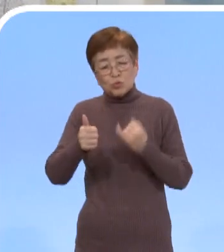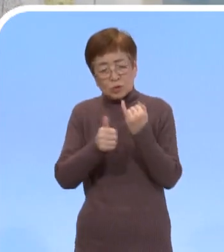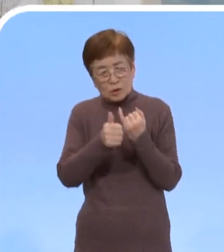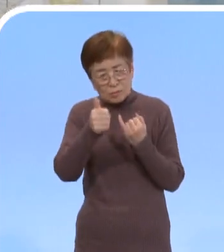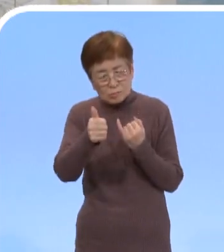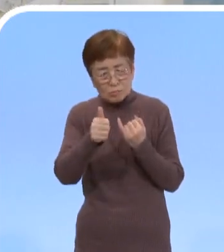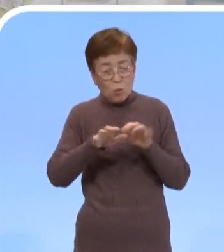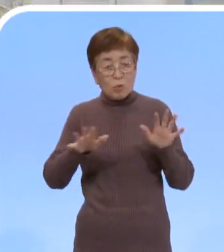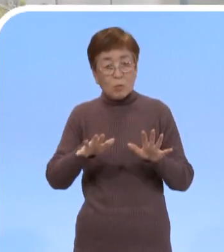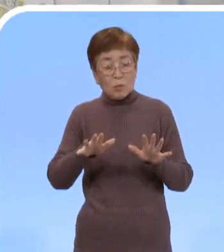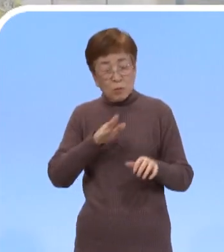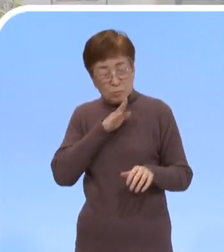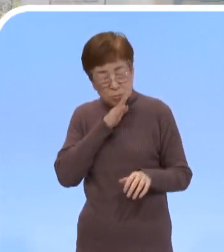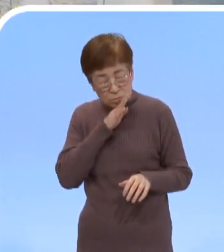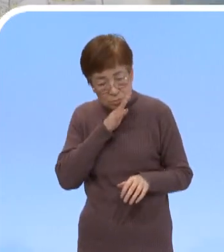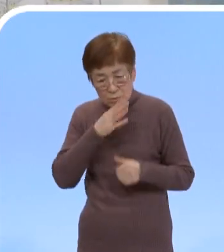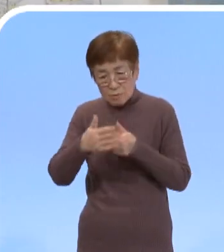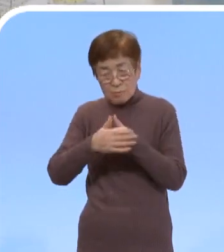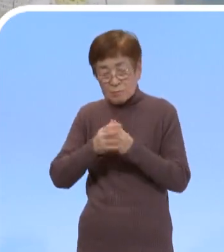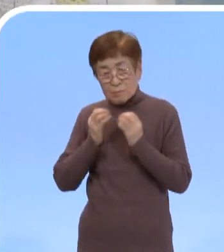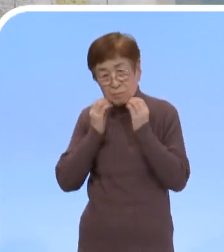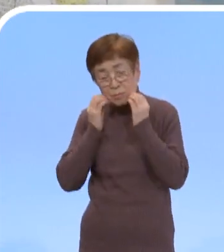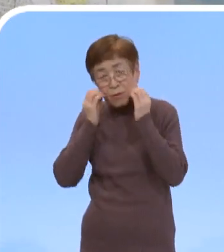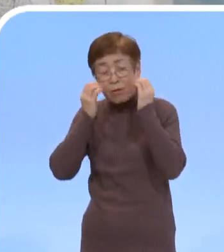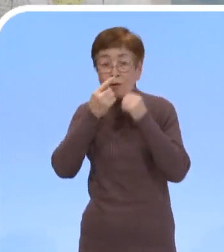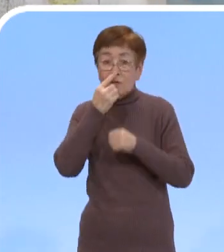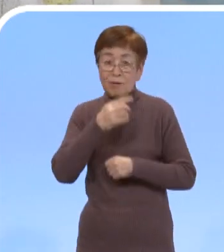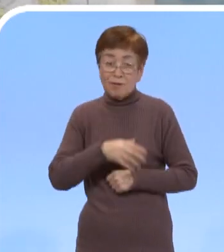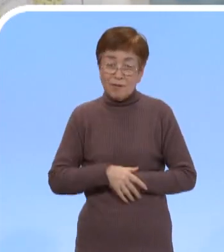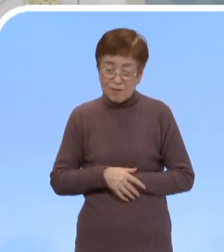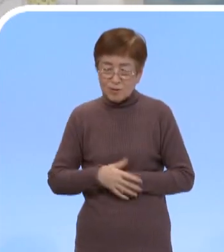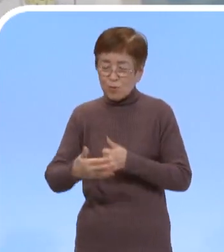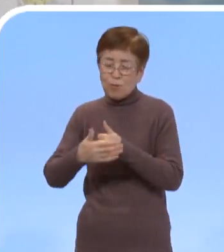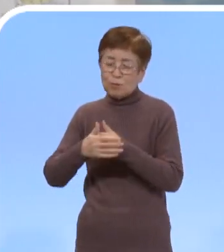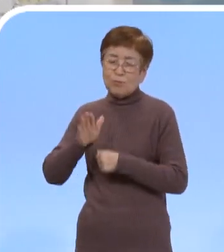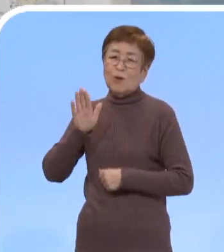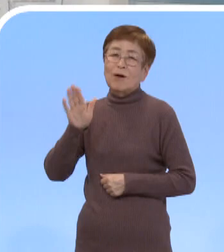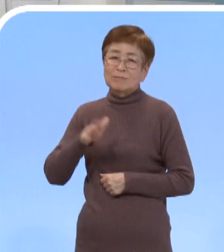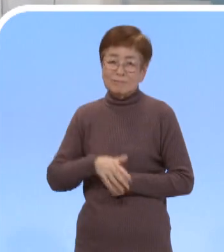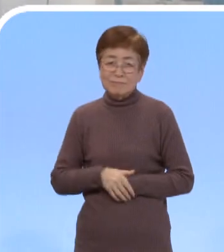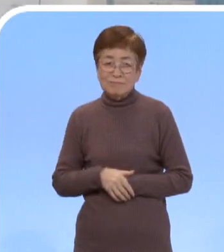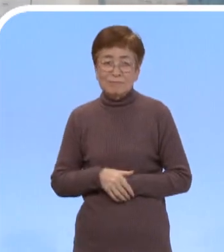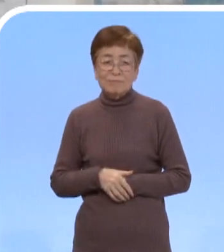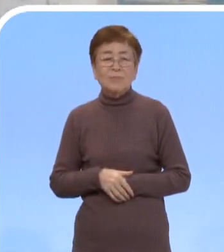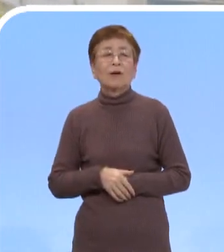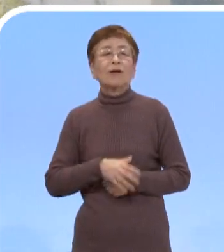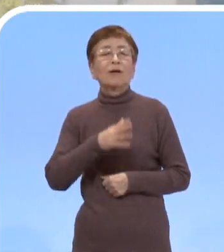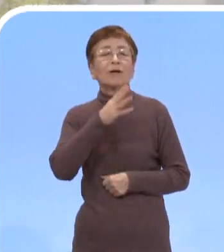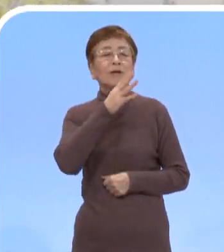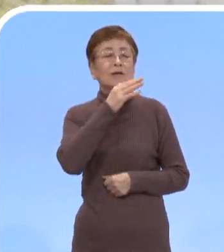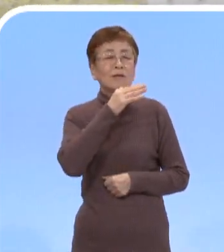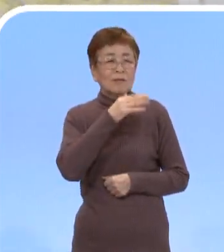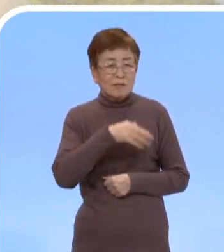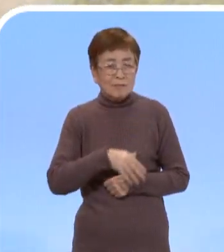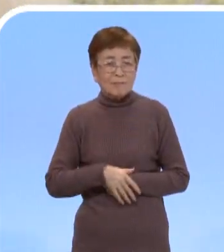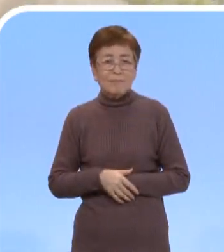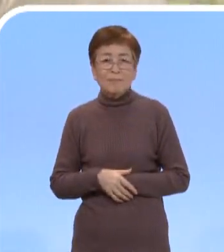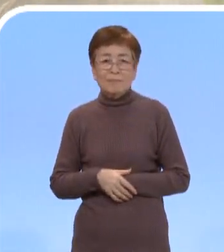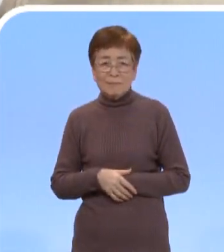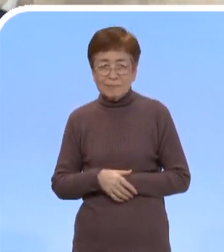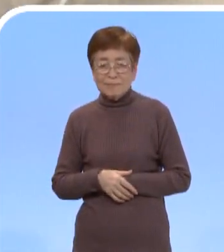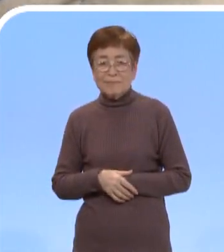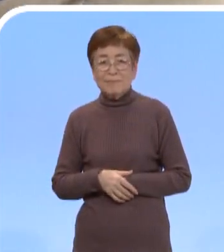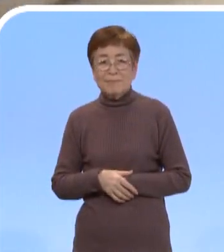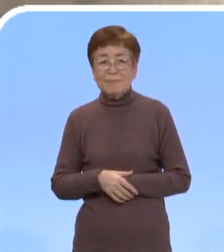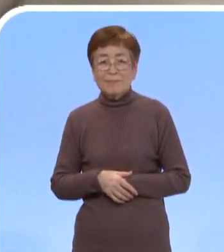ち、あの子供たちと旦那さんはすごい協力してくれてます。 そうですか。 すごい応